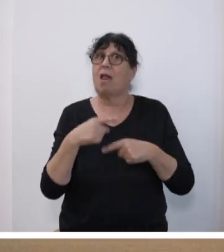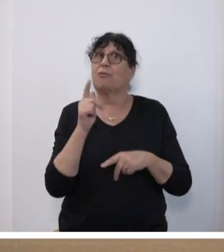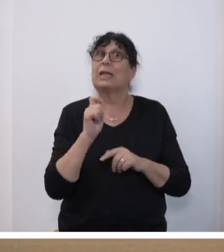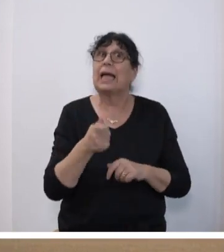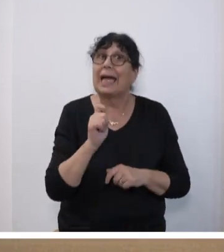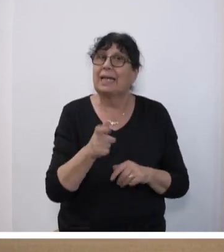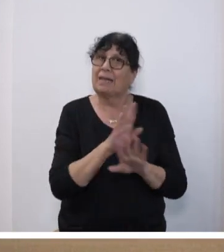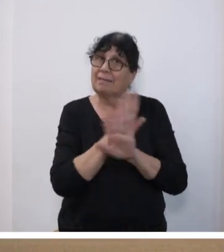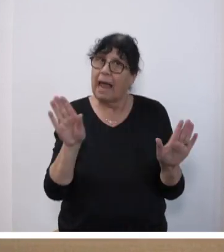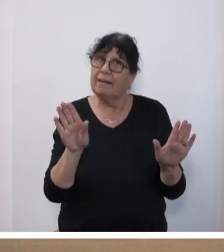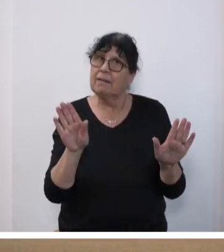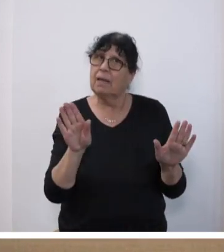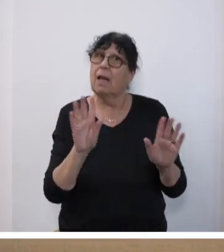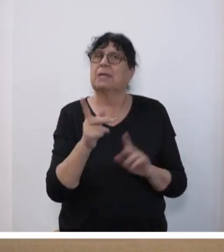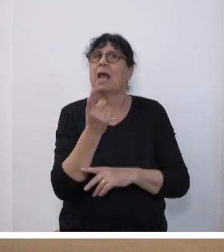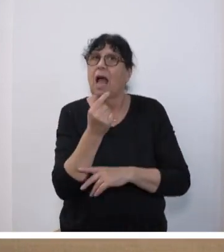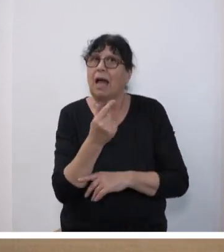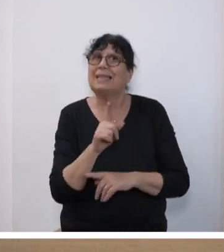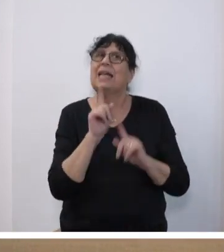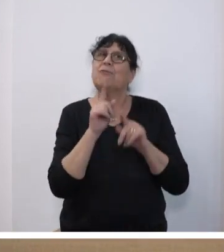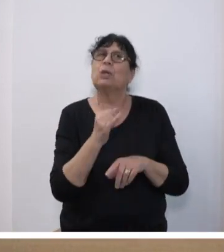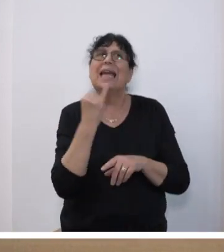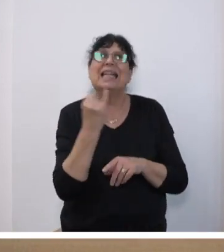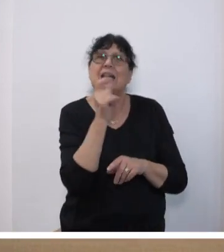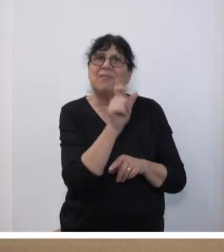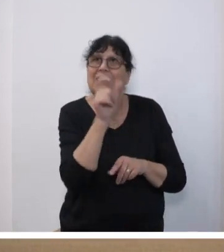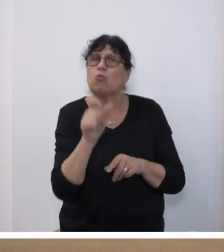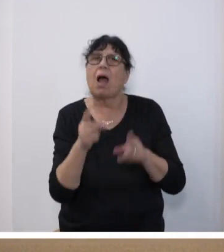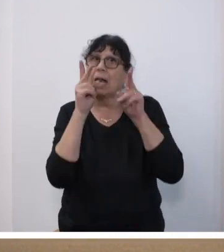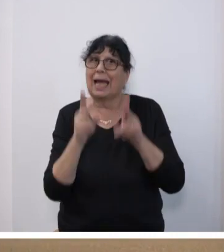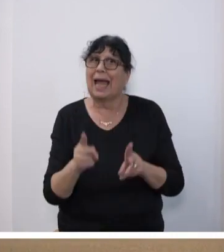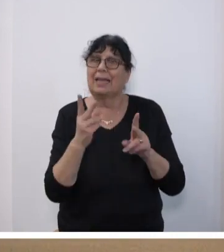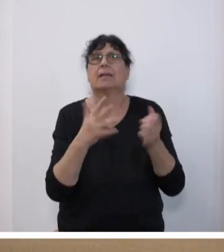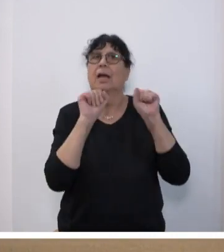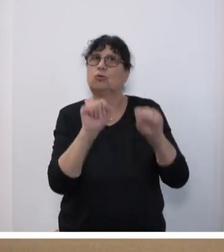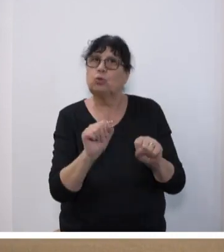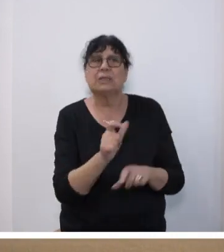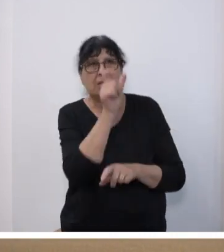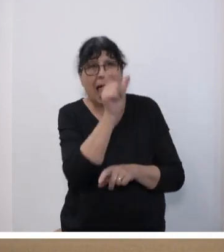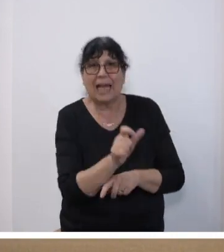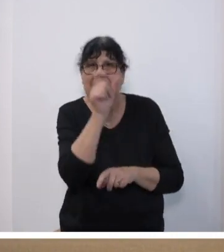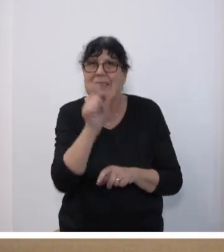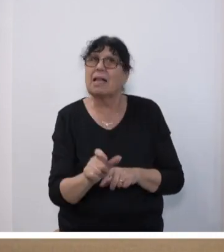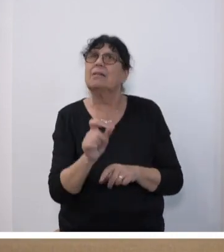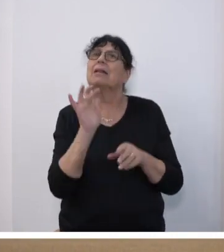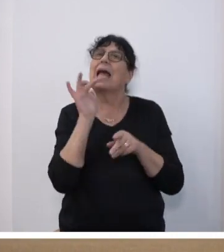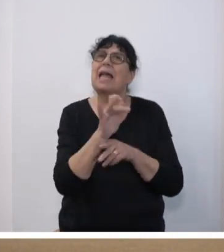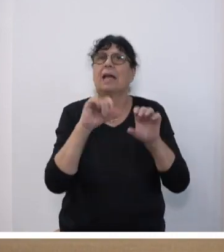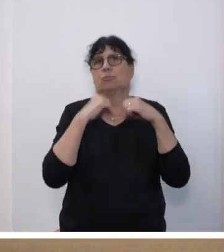Nein, es beginnt mit der Garantie von Individualrechten, mit dem Schutz des Einzelnen gegenüber der staatlichen